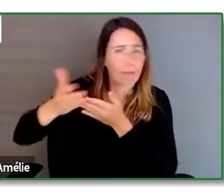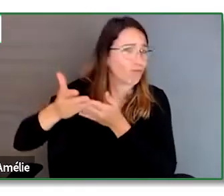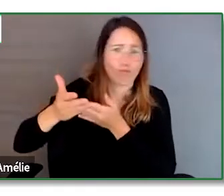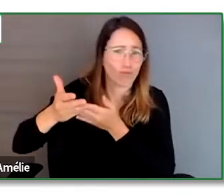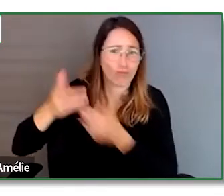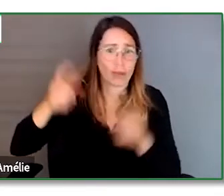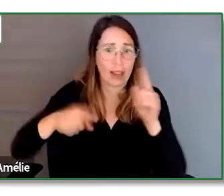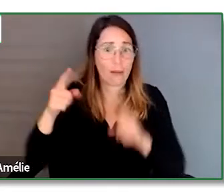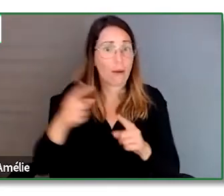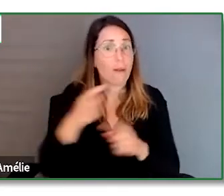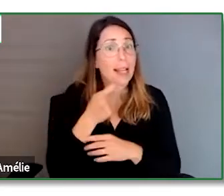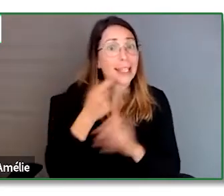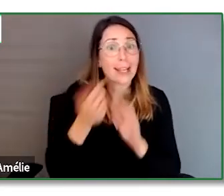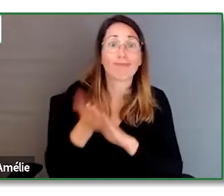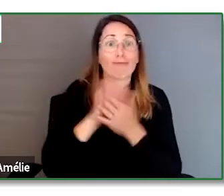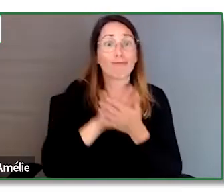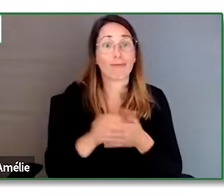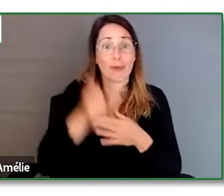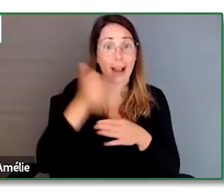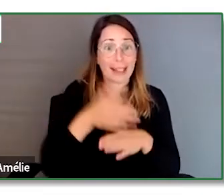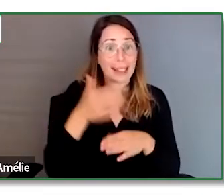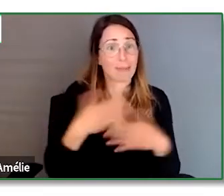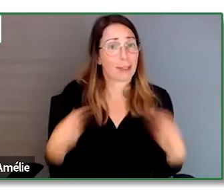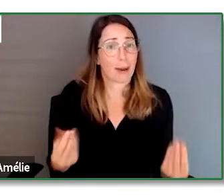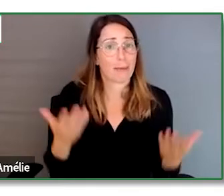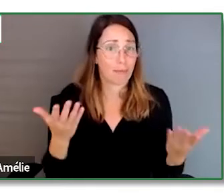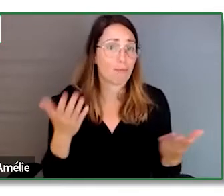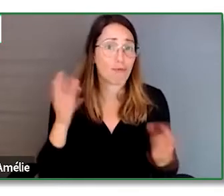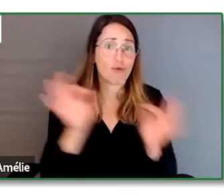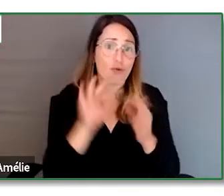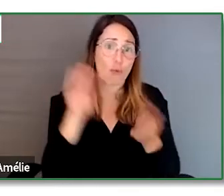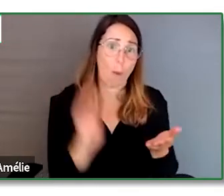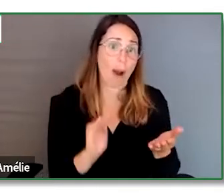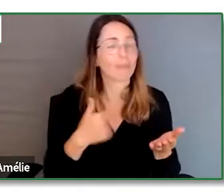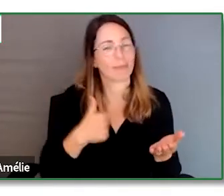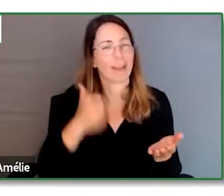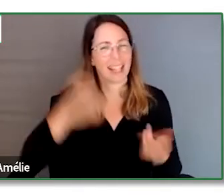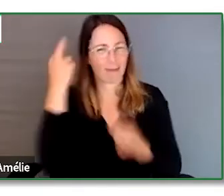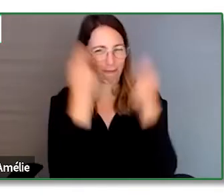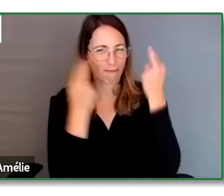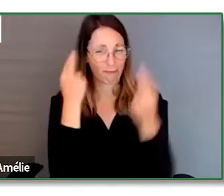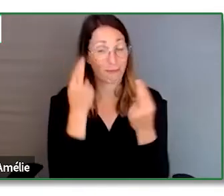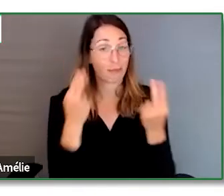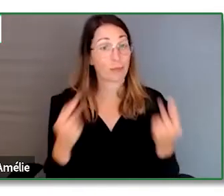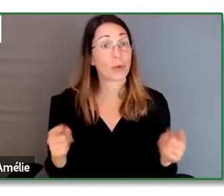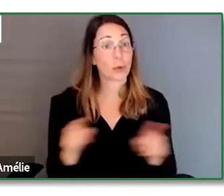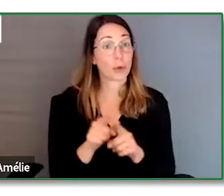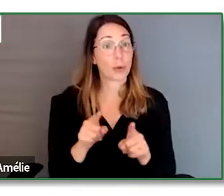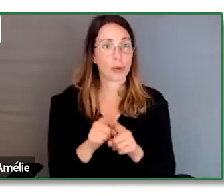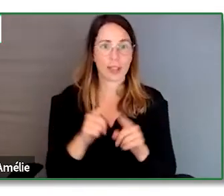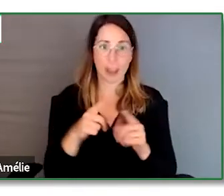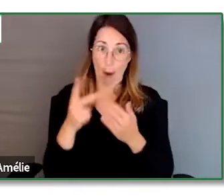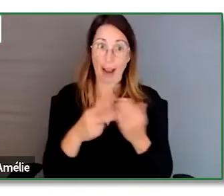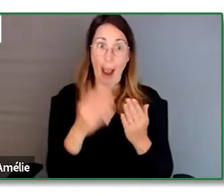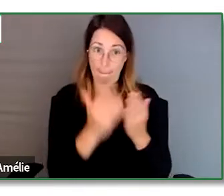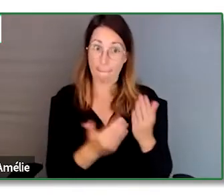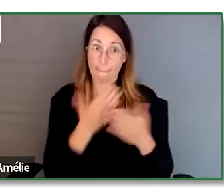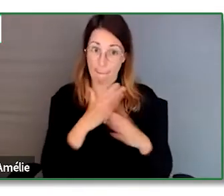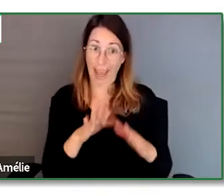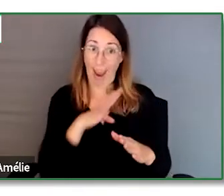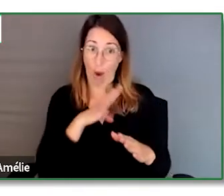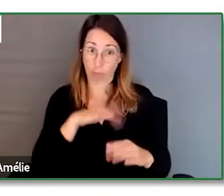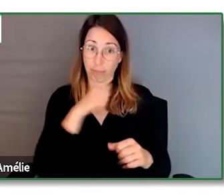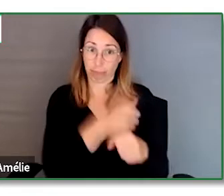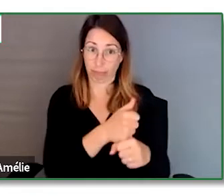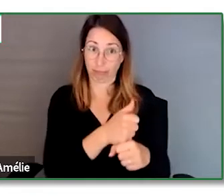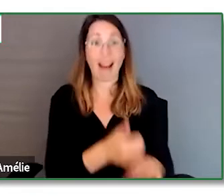inclusives à moindre coût. Nous travaillons dessus. Nous avons également un programme en place qui était avant un projet pilote, mais c'est